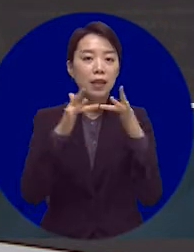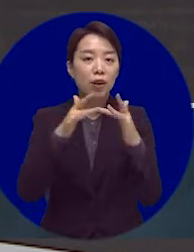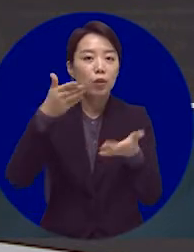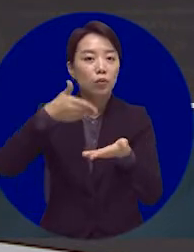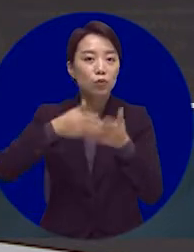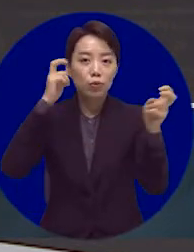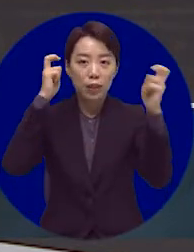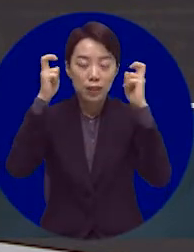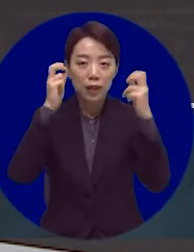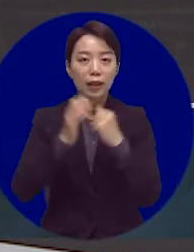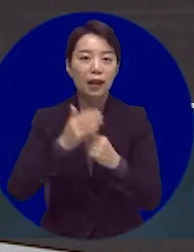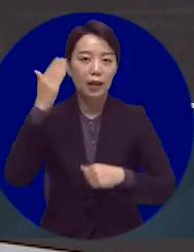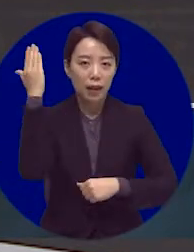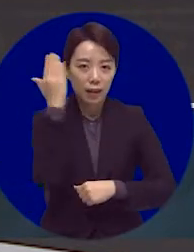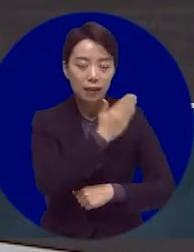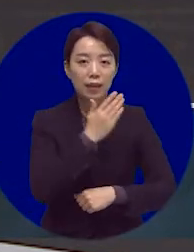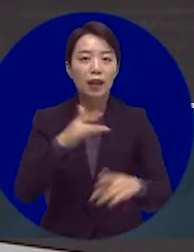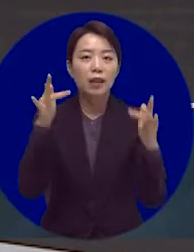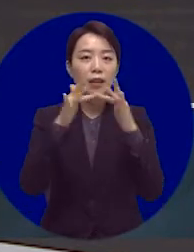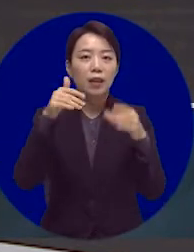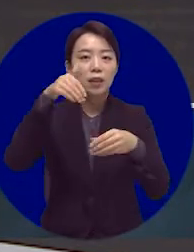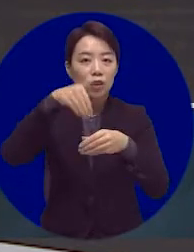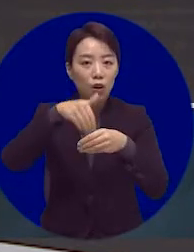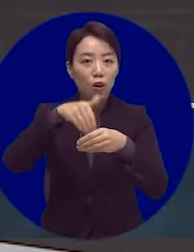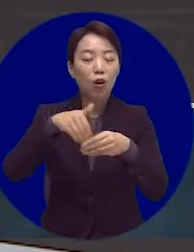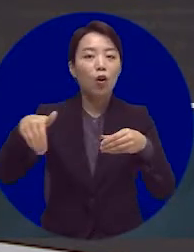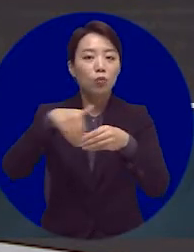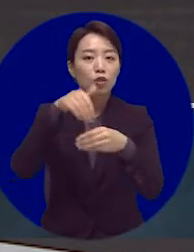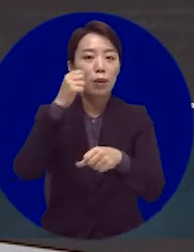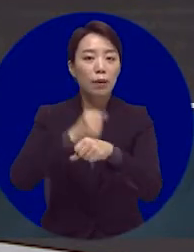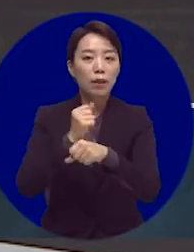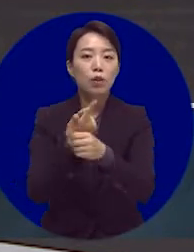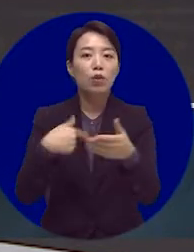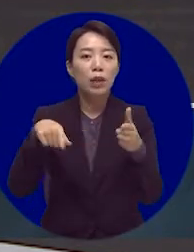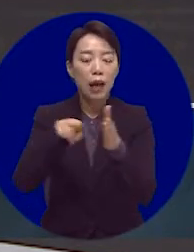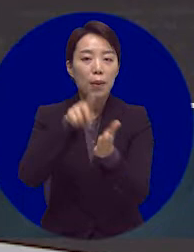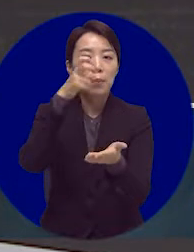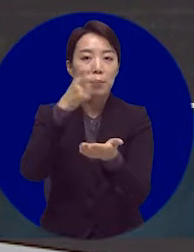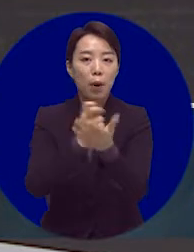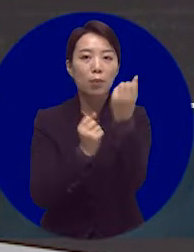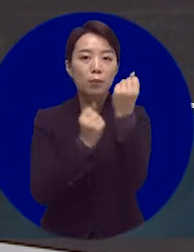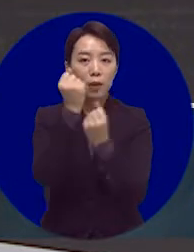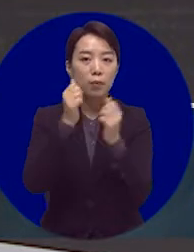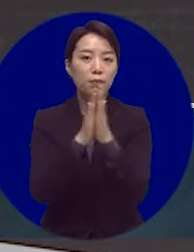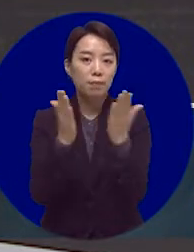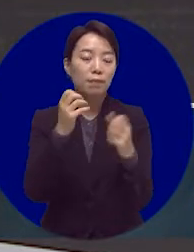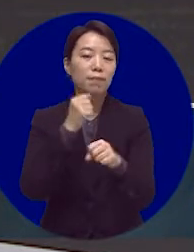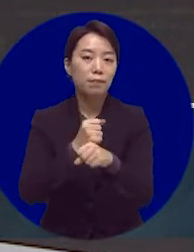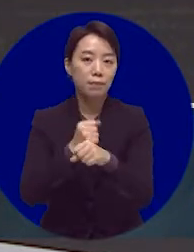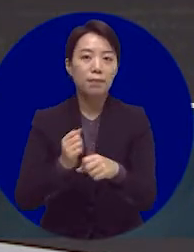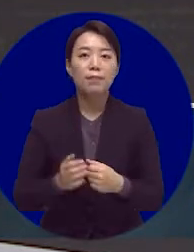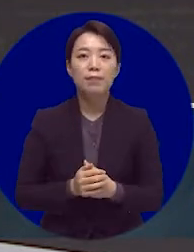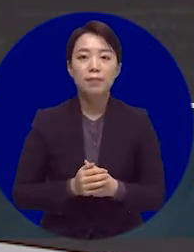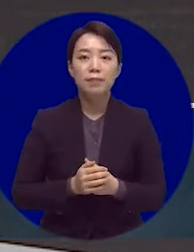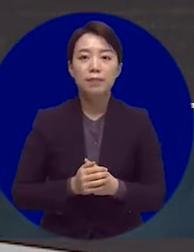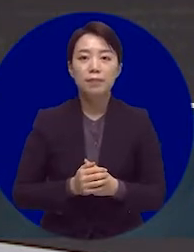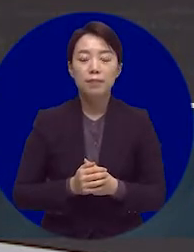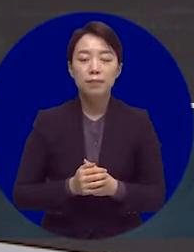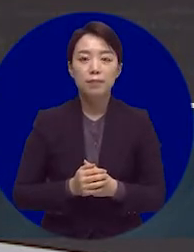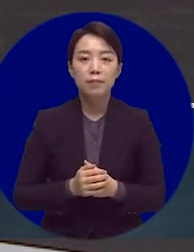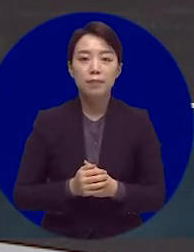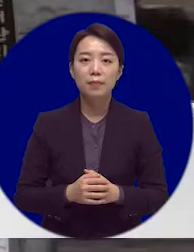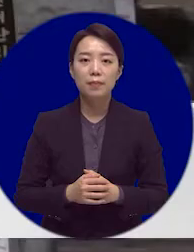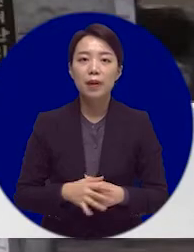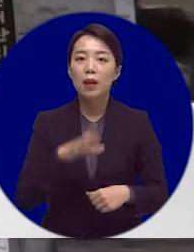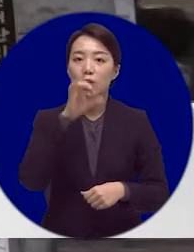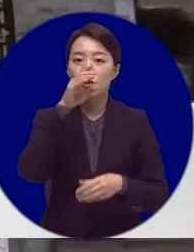언론사를 대상으로 깨끗한 사이버 선거 문화 만들기를 위한 선거법 안내 자료를 배포했습니다. 관련 내용 전해드립니다.